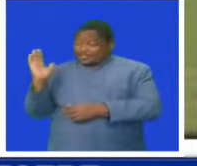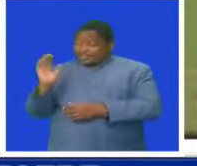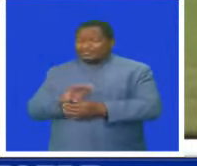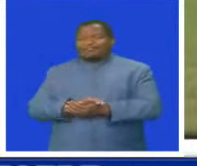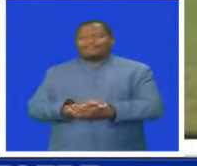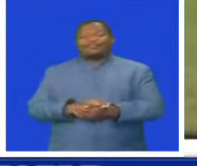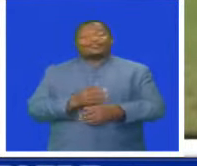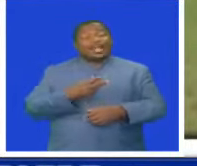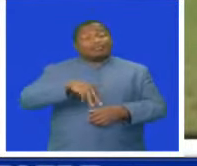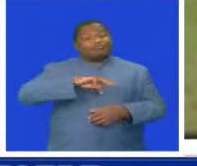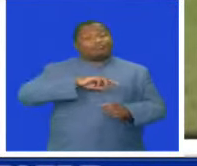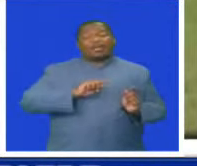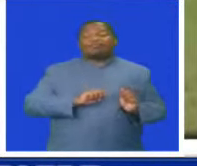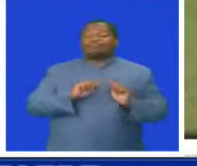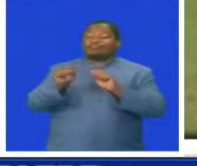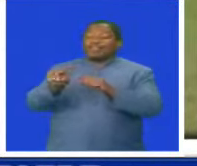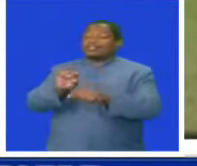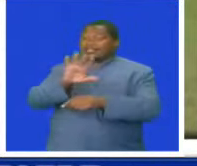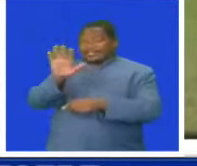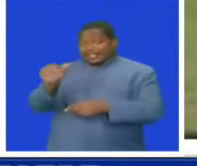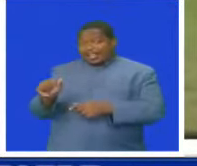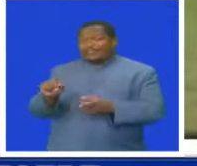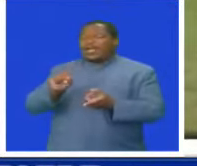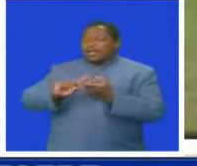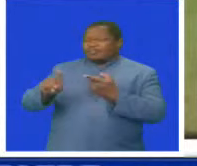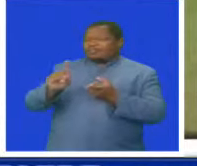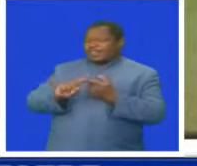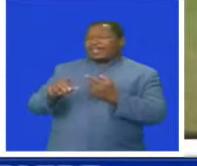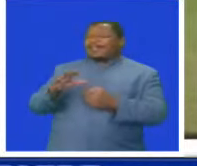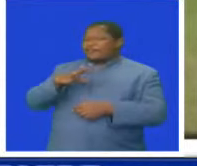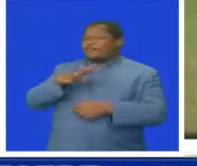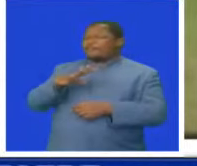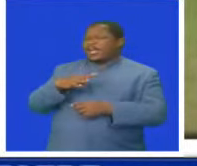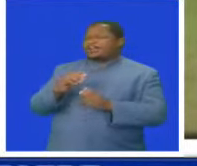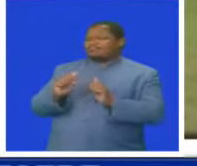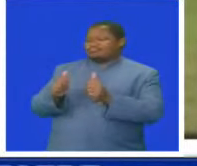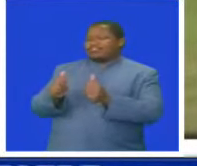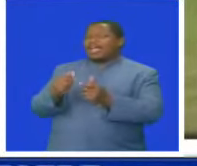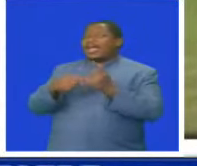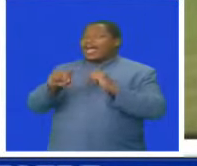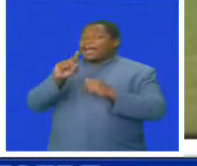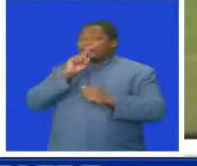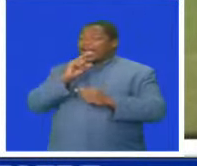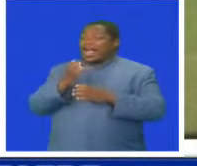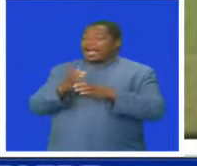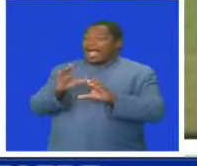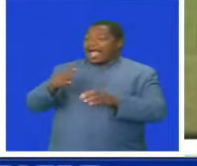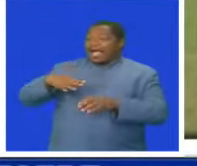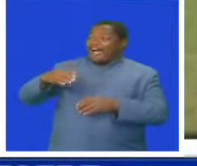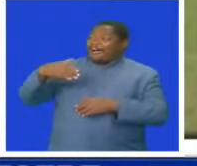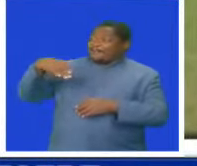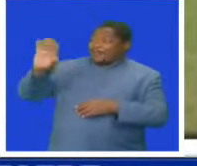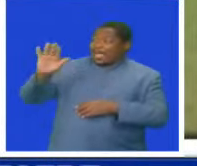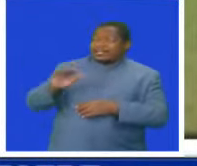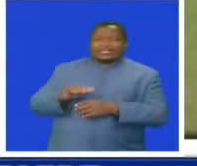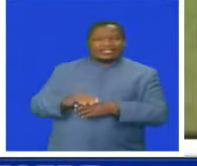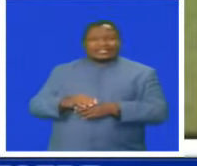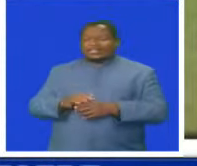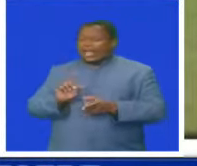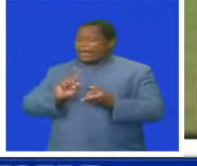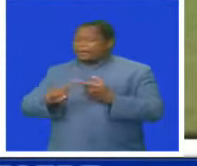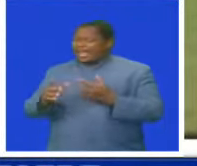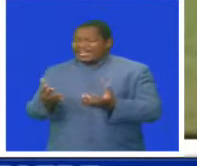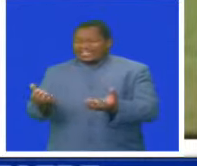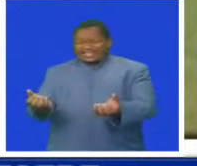osukhonze obekancunywana obekungafani but vele aya no ba professional kakhulu abantu besihlala nawo kufuna ngathi nje